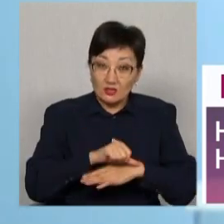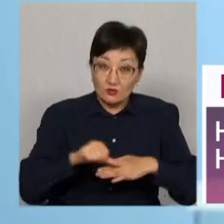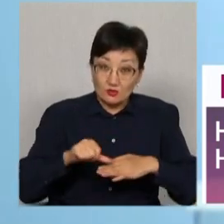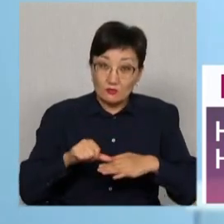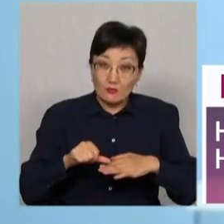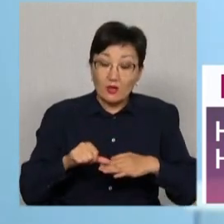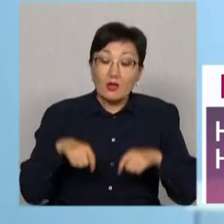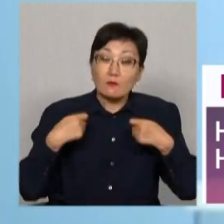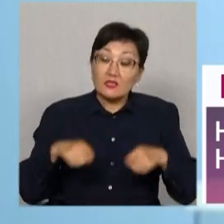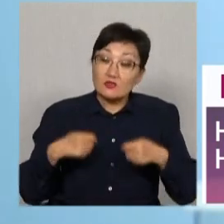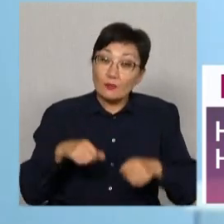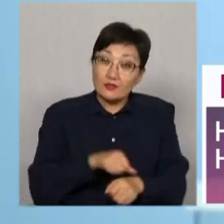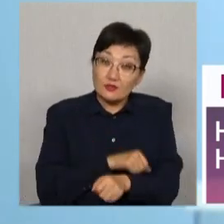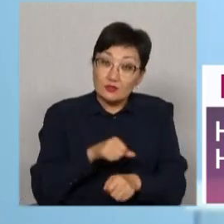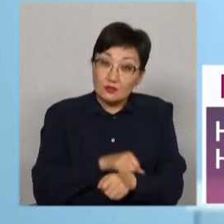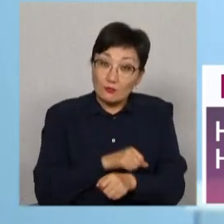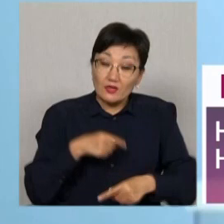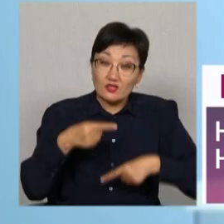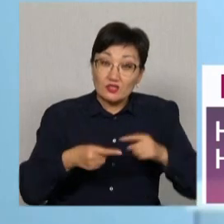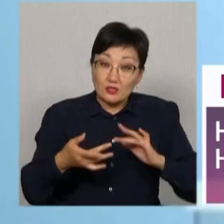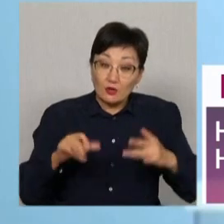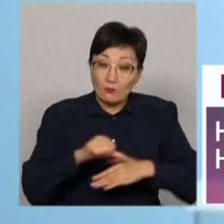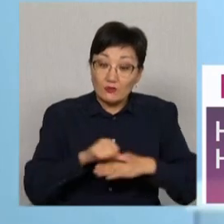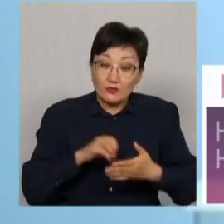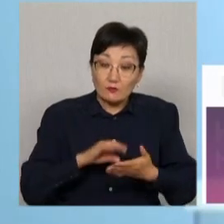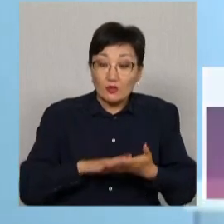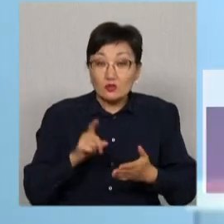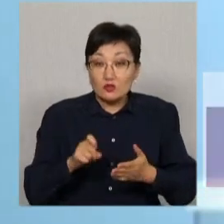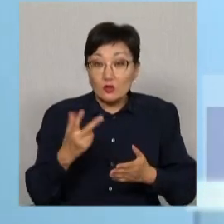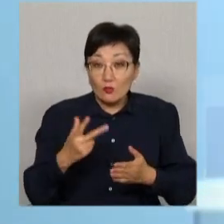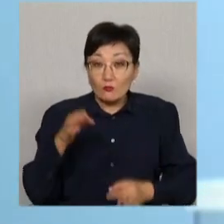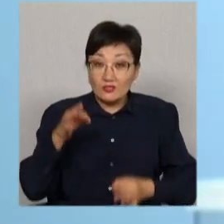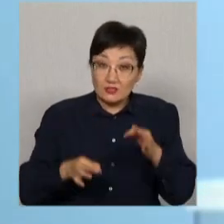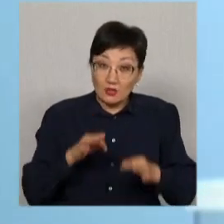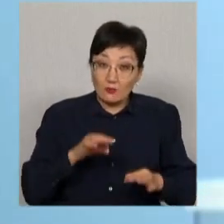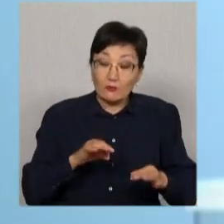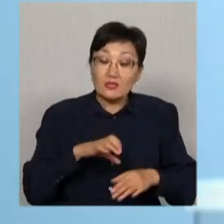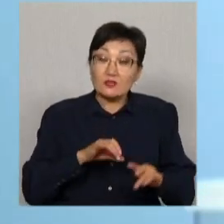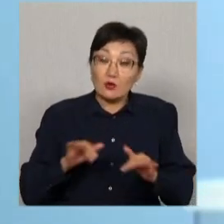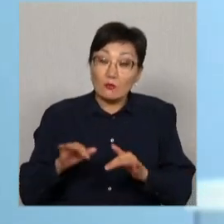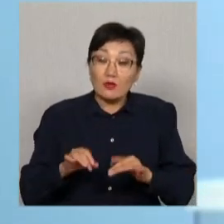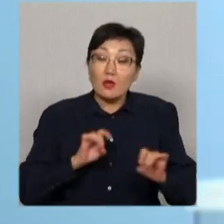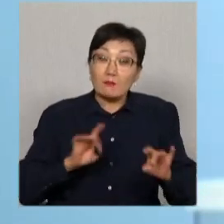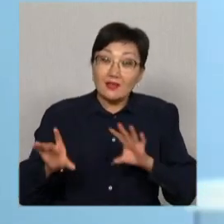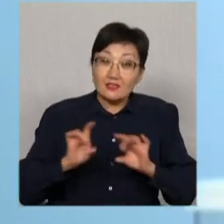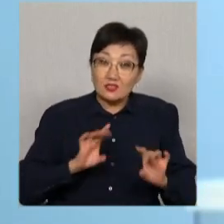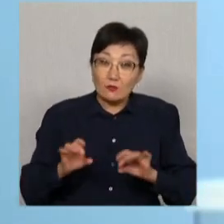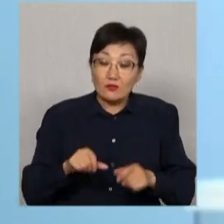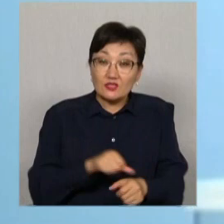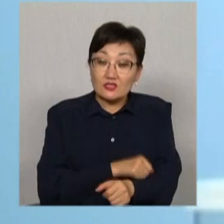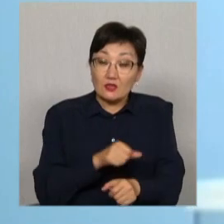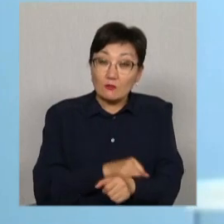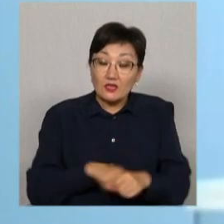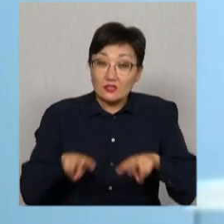Там сбыта наркотиков посредством интернет-ресурсов зарегистрировано 103 уголовных дела. По рекламе и пропаганде наркотиков